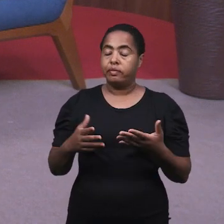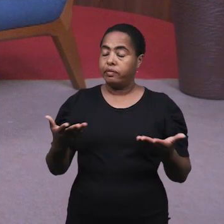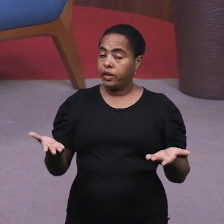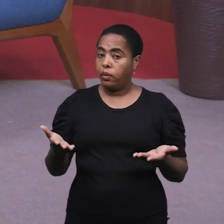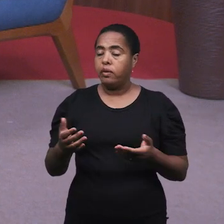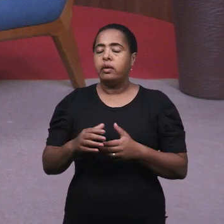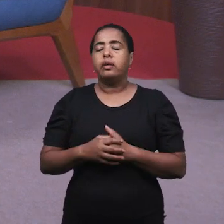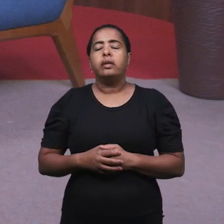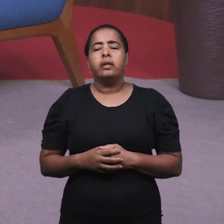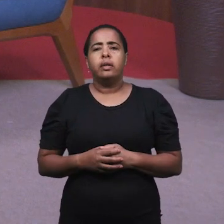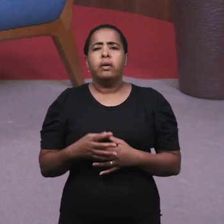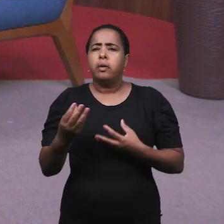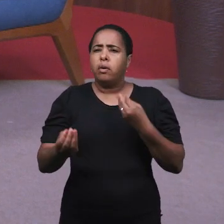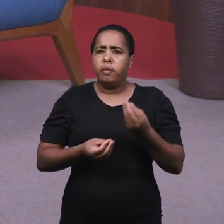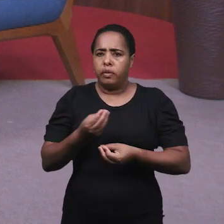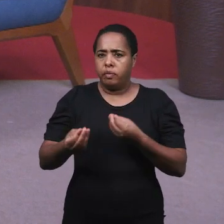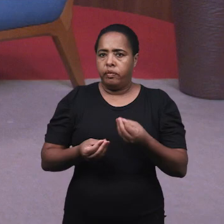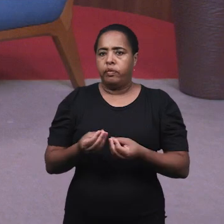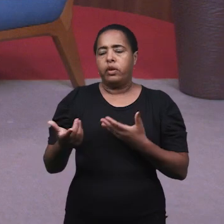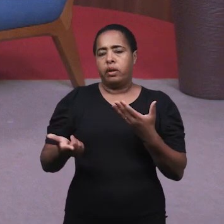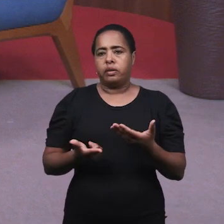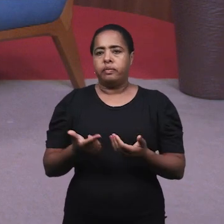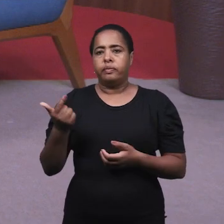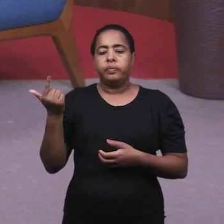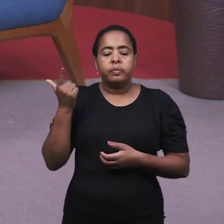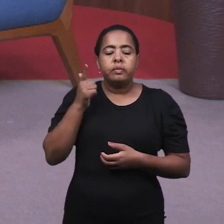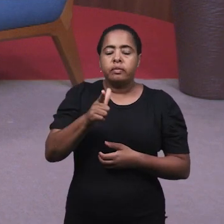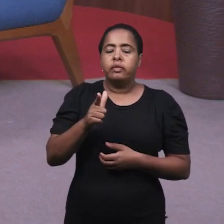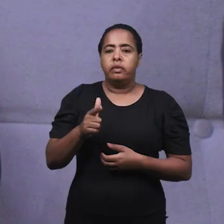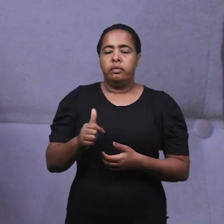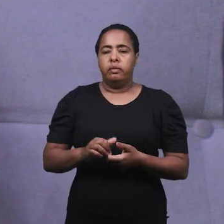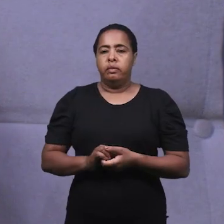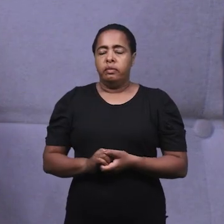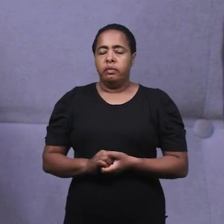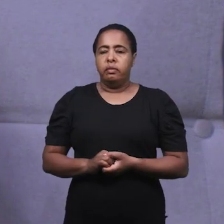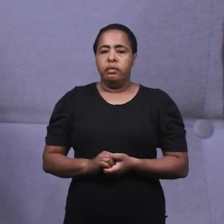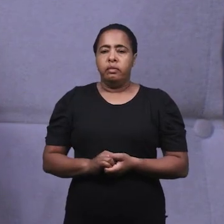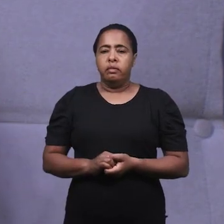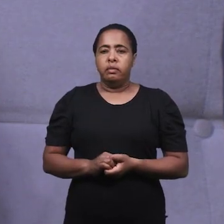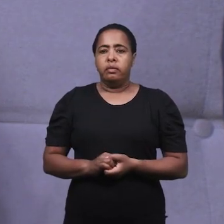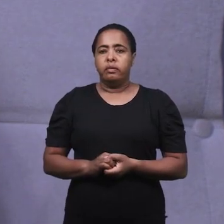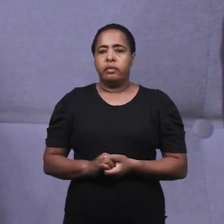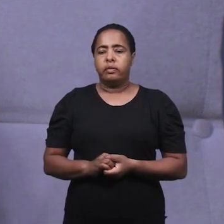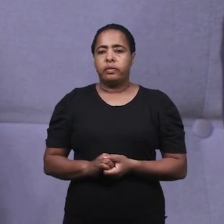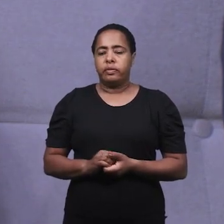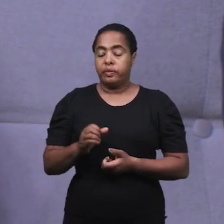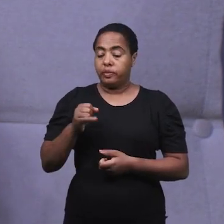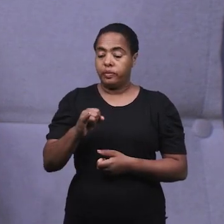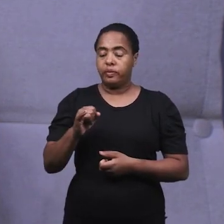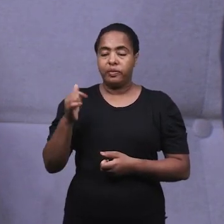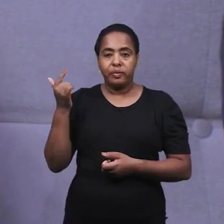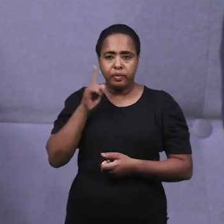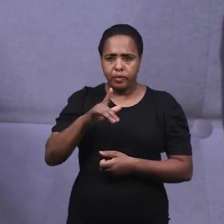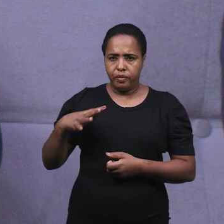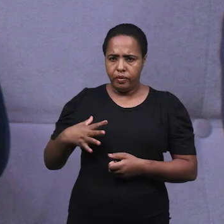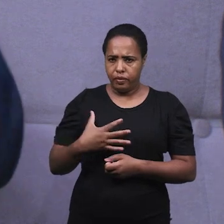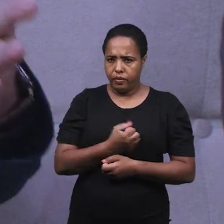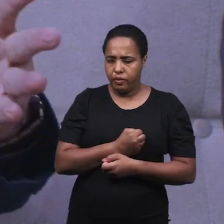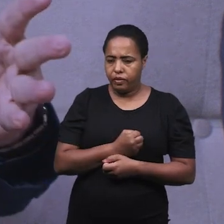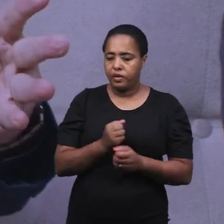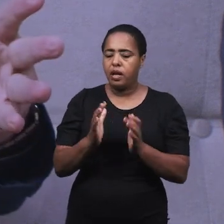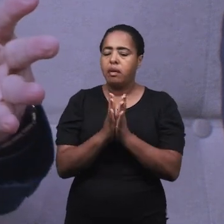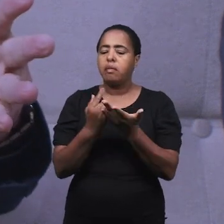échapperions-nous si nous ne faisons pas attention à ce si grand salut? Bibliquement, le